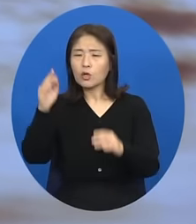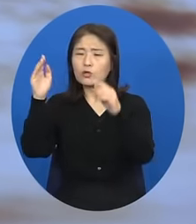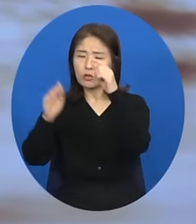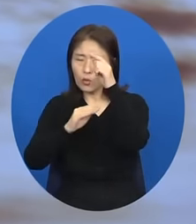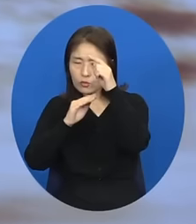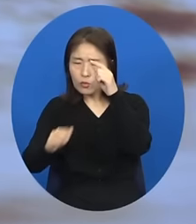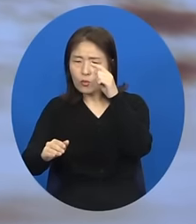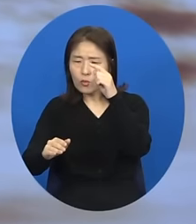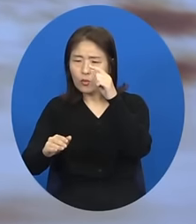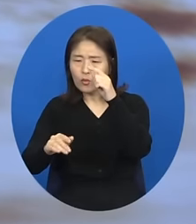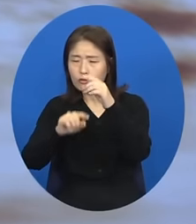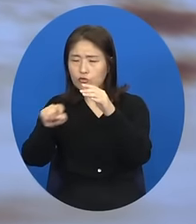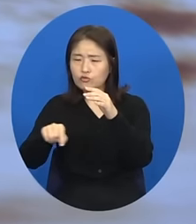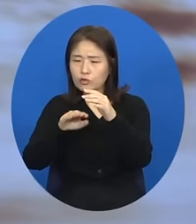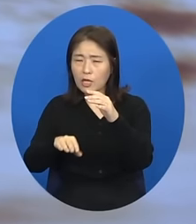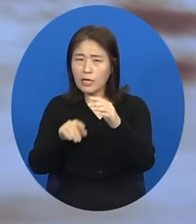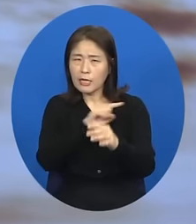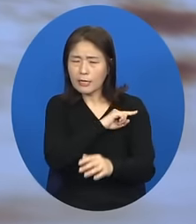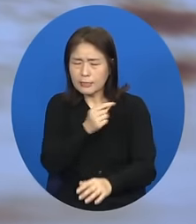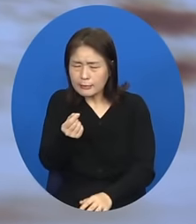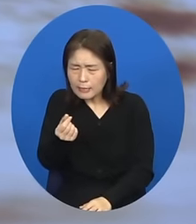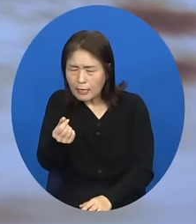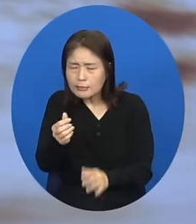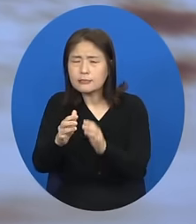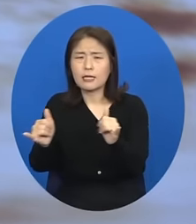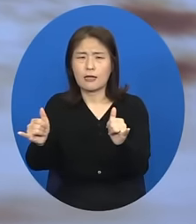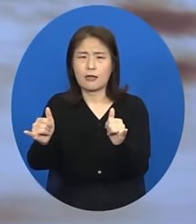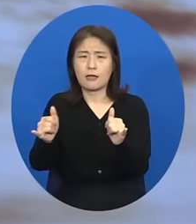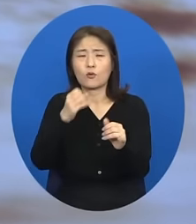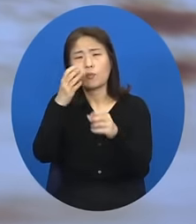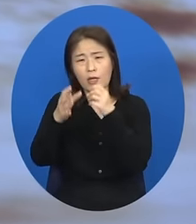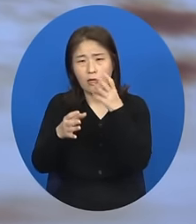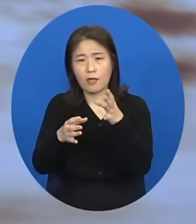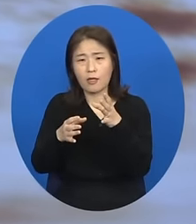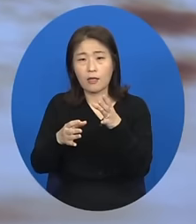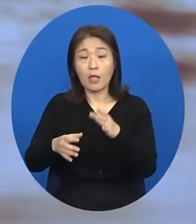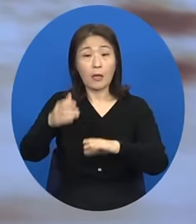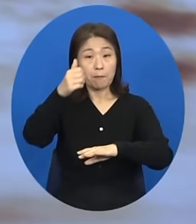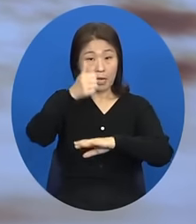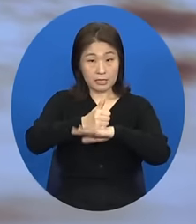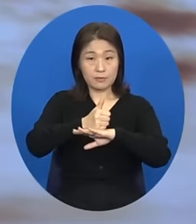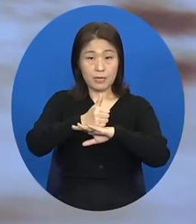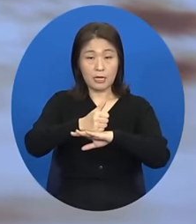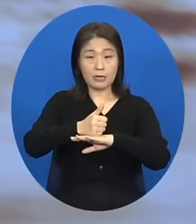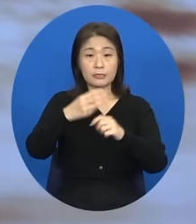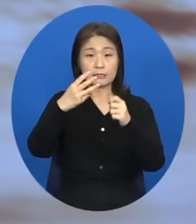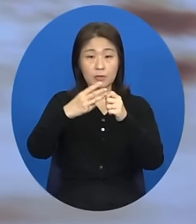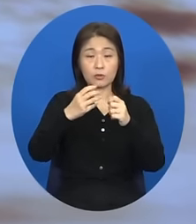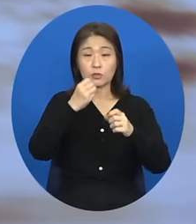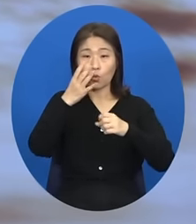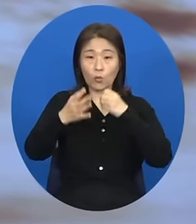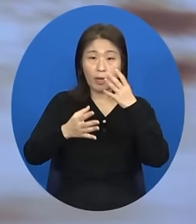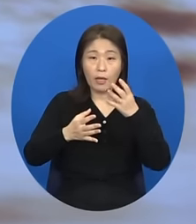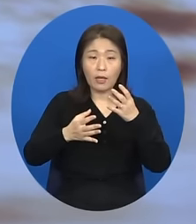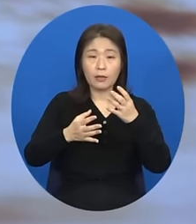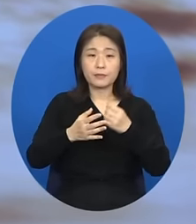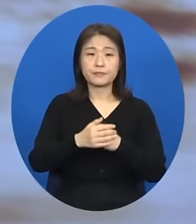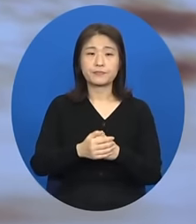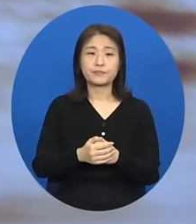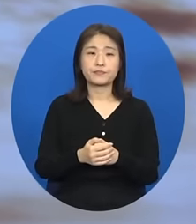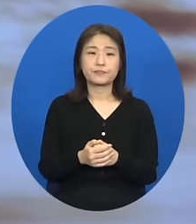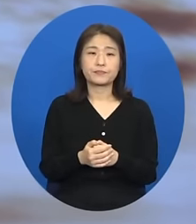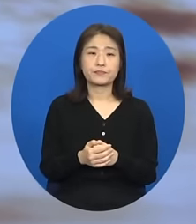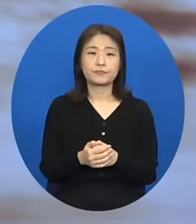고백을 합니다. 그리고 그의 마지막 고백이 무엇인지 아십니까? 디모데전서 1장